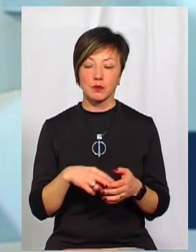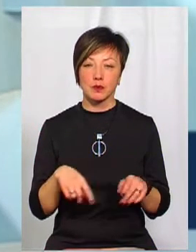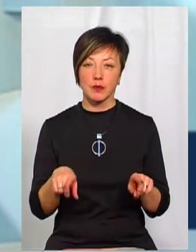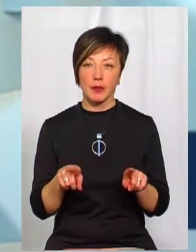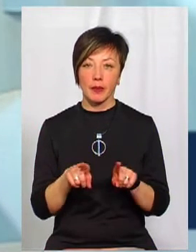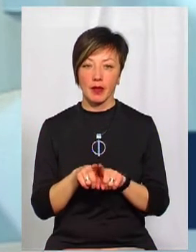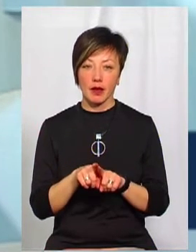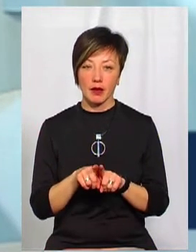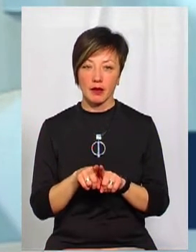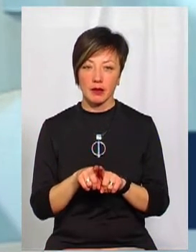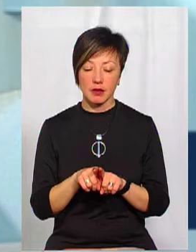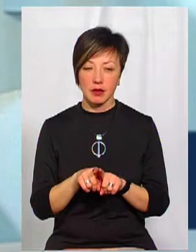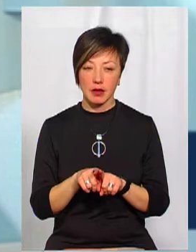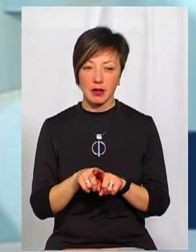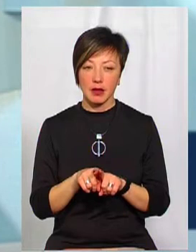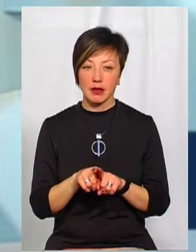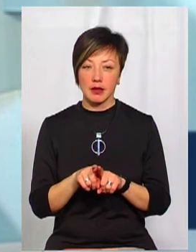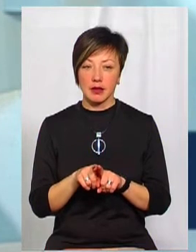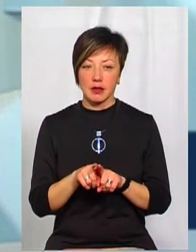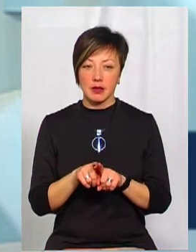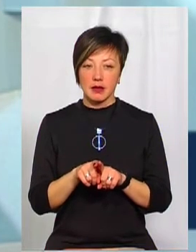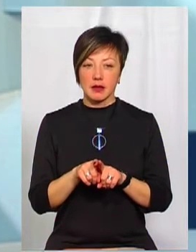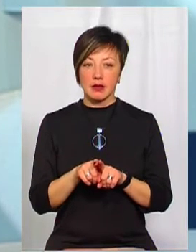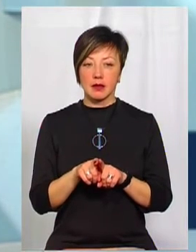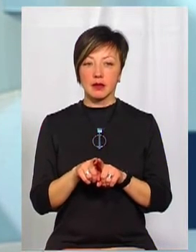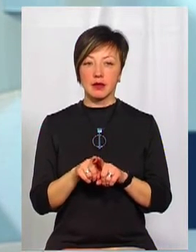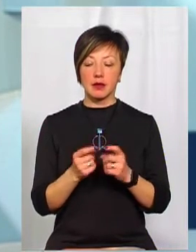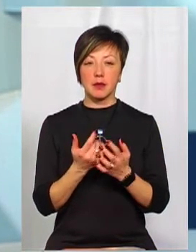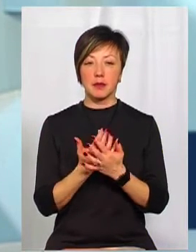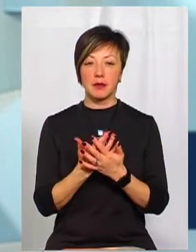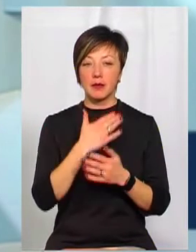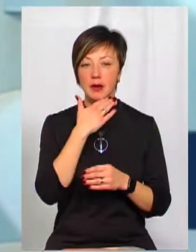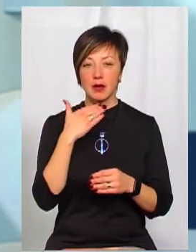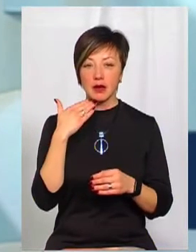також безліч технологічних процесів. Це не просто